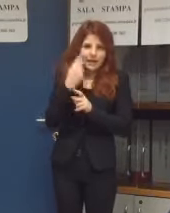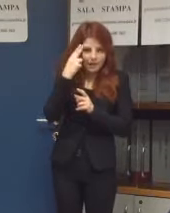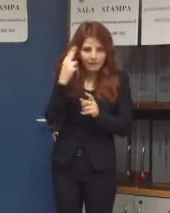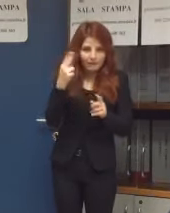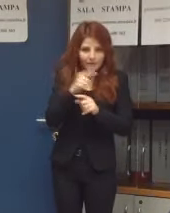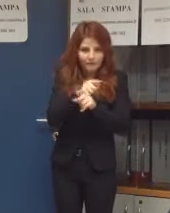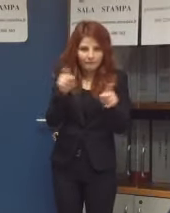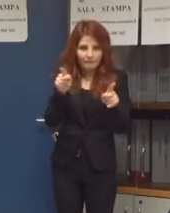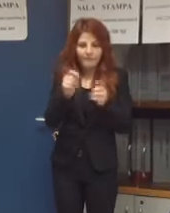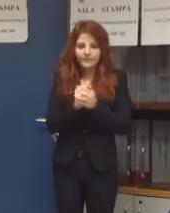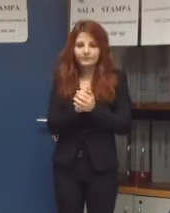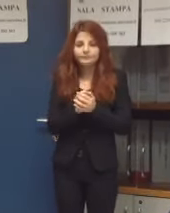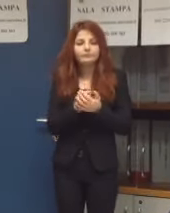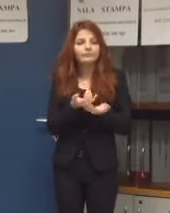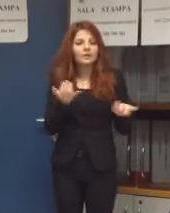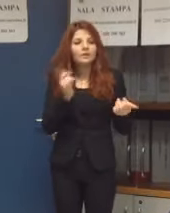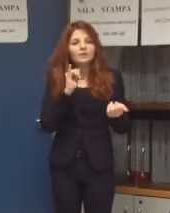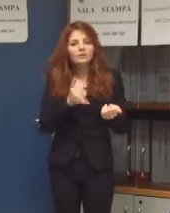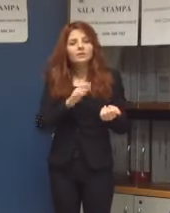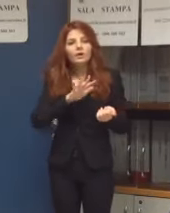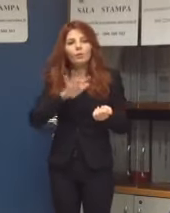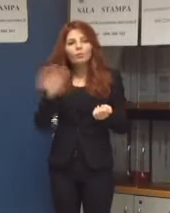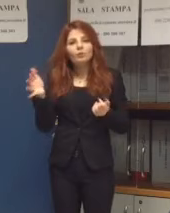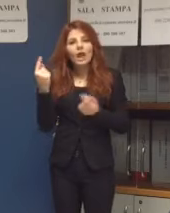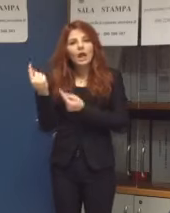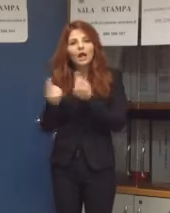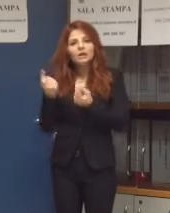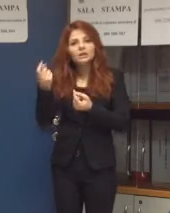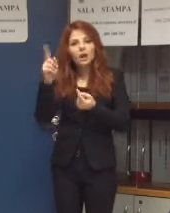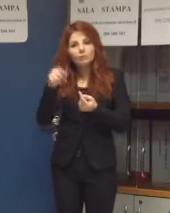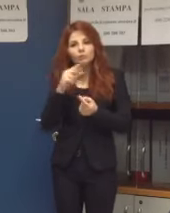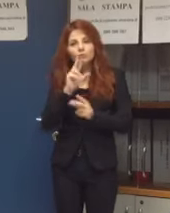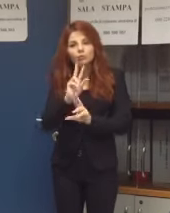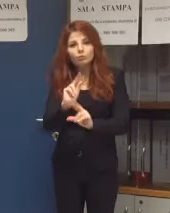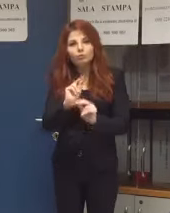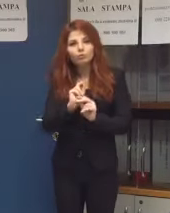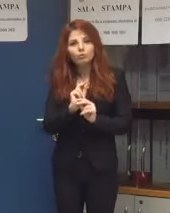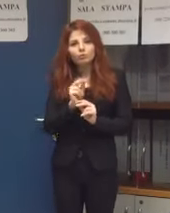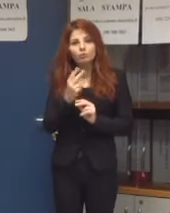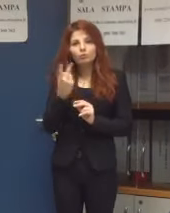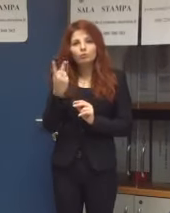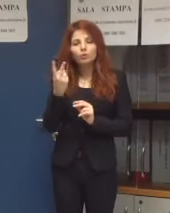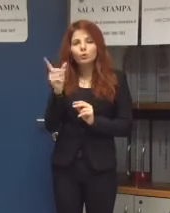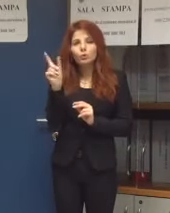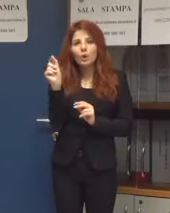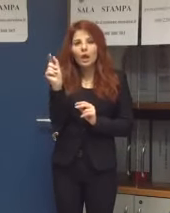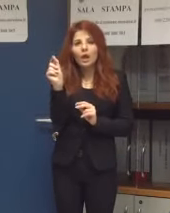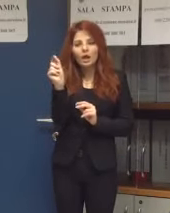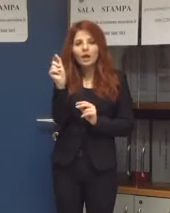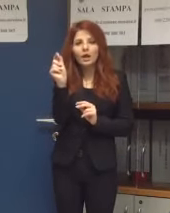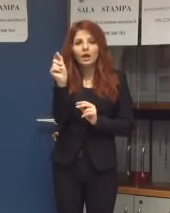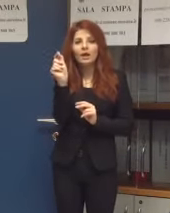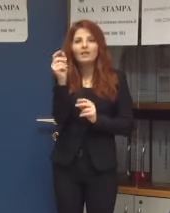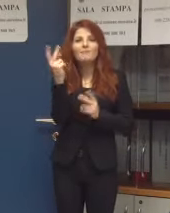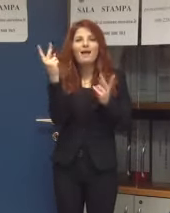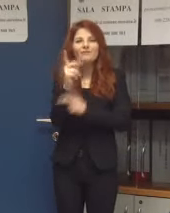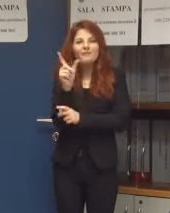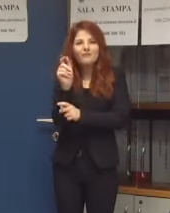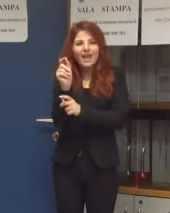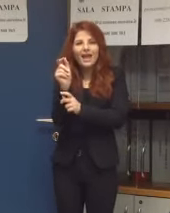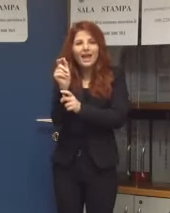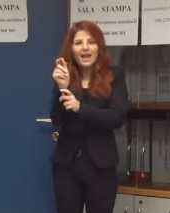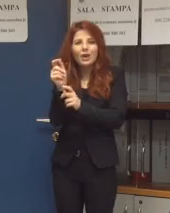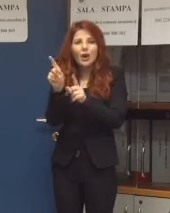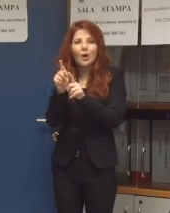sono altri casi che voglio anche attenzionare che riguardano quelli dei coniugi che sono separati. Il mantenimento